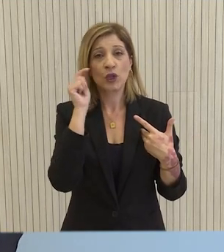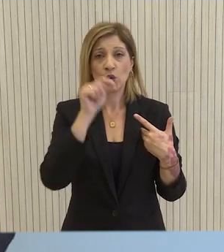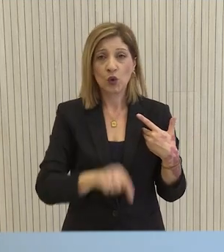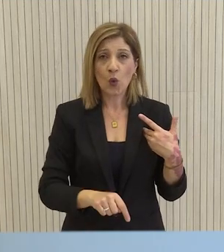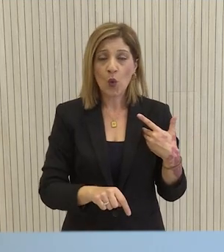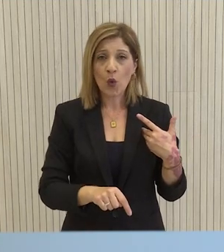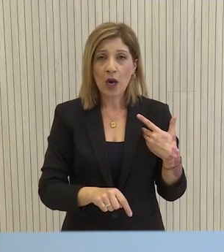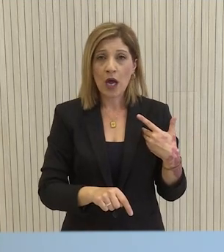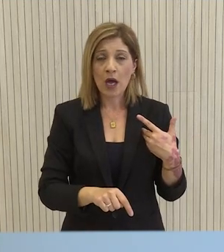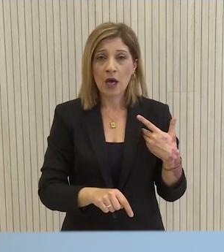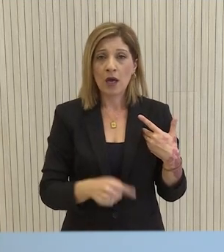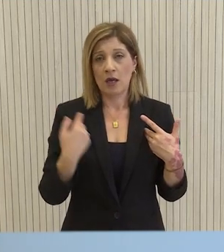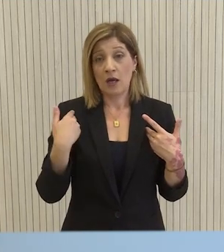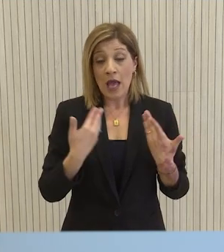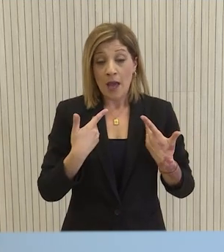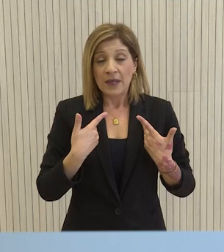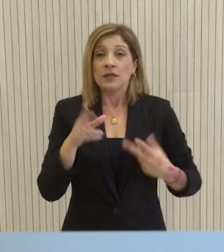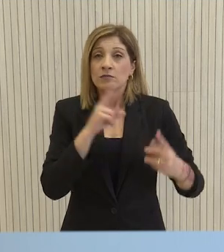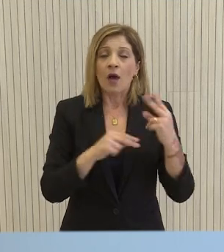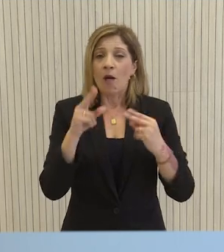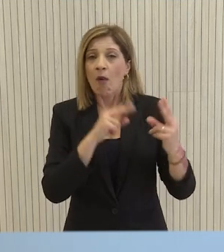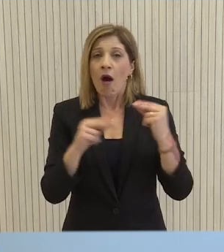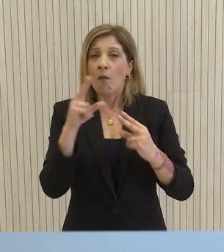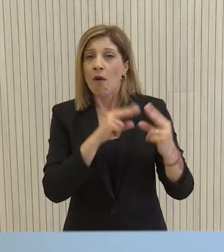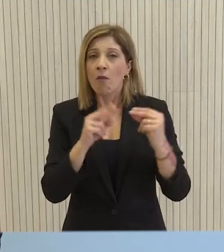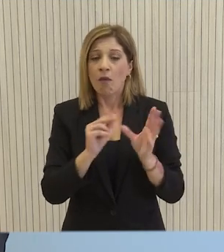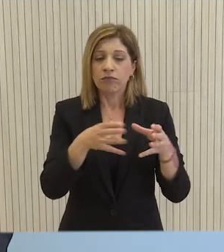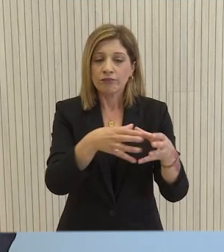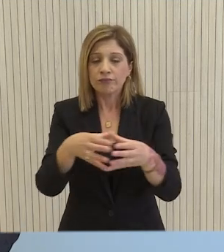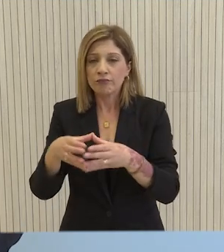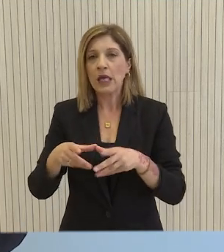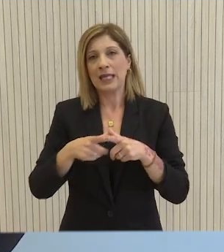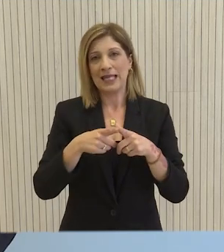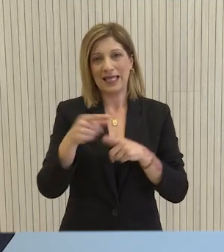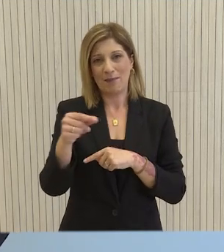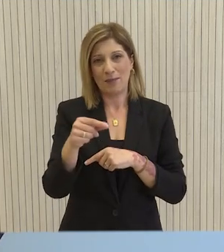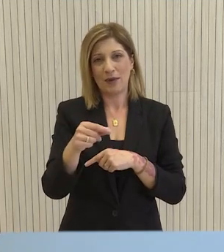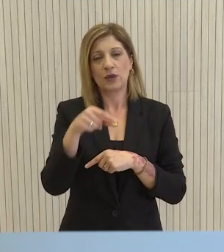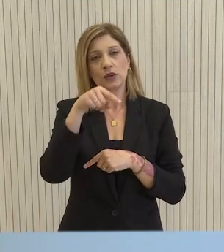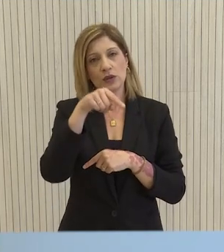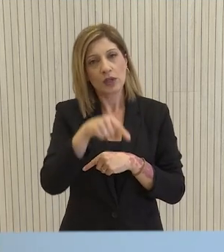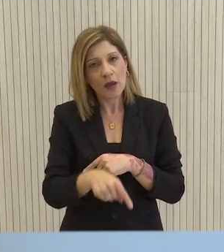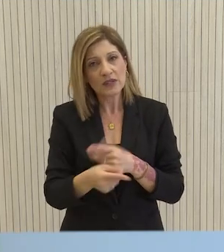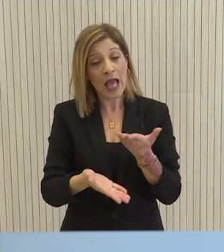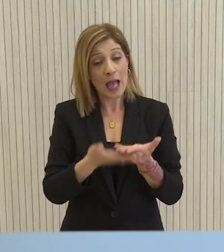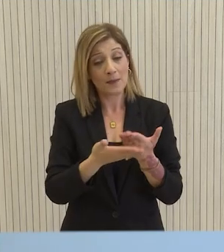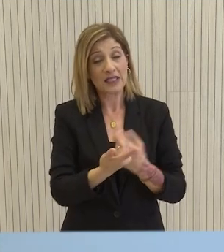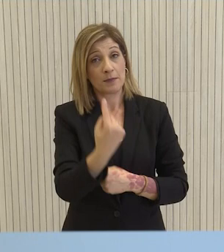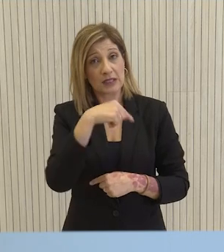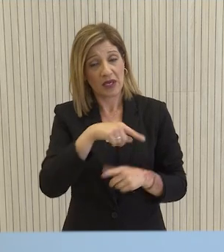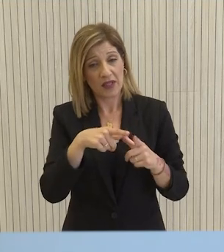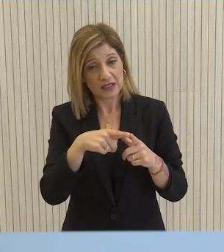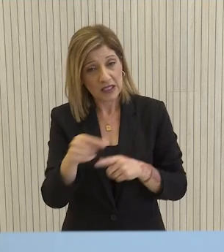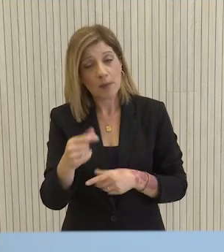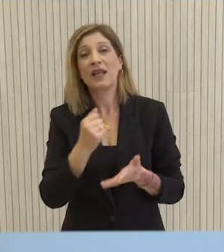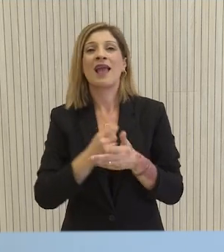βρίσκεται εδώ και καιρό στο επίκεντρο των διπλωματικών επαφών της Κυπριακής Δημοκρατίας. Είναι σχετικές και οι επισκέψεις, οι επαφές που πραγματοποιεί